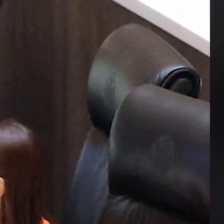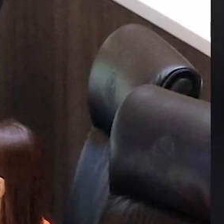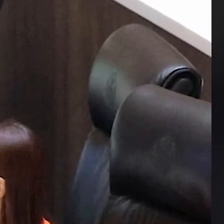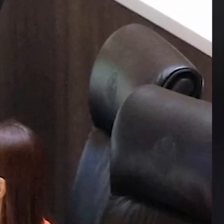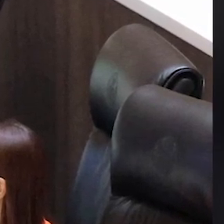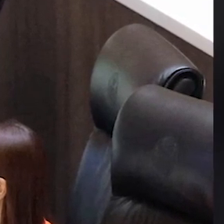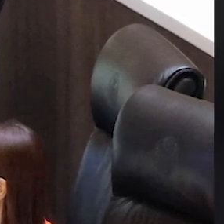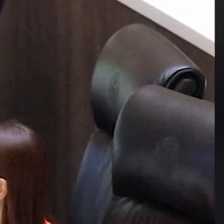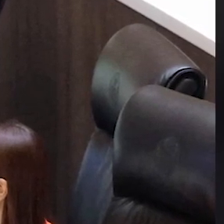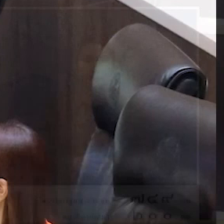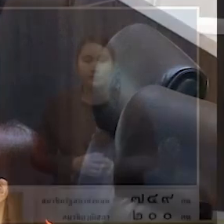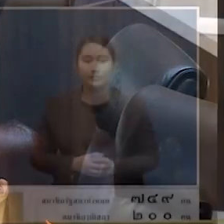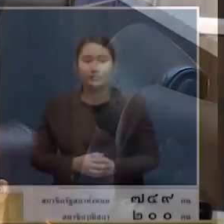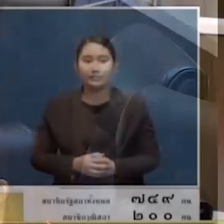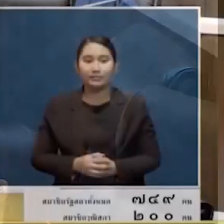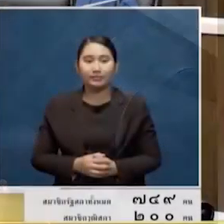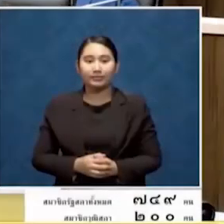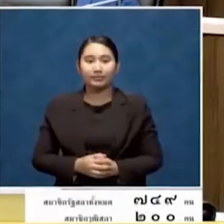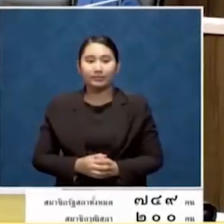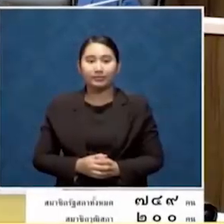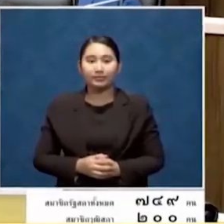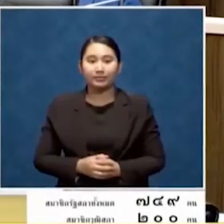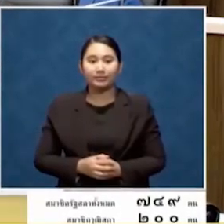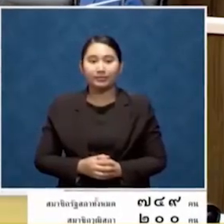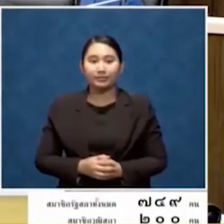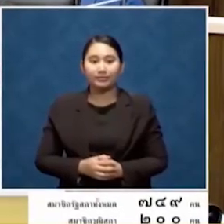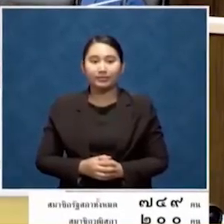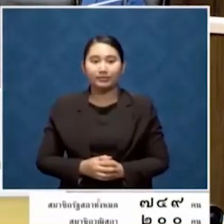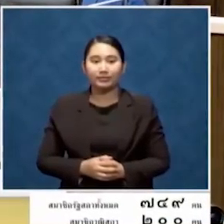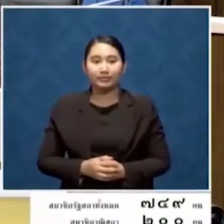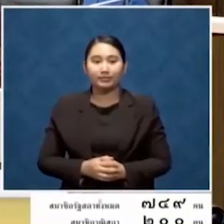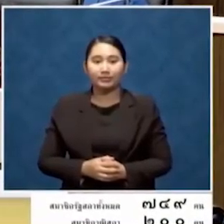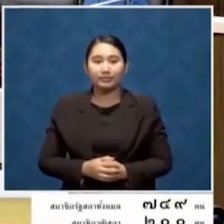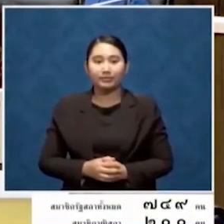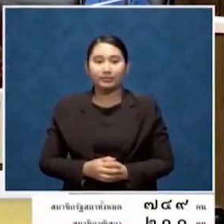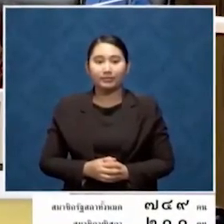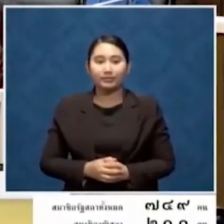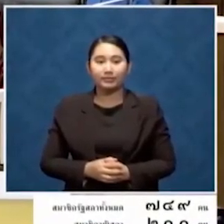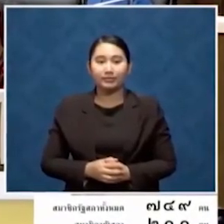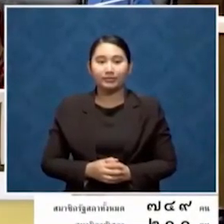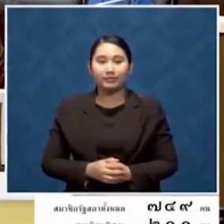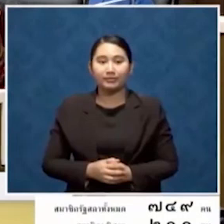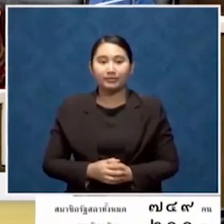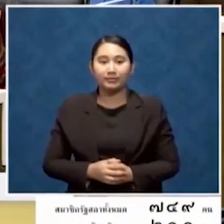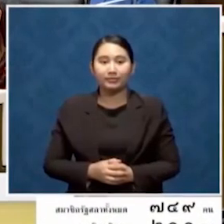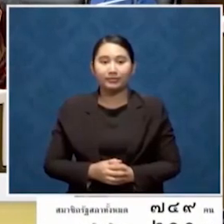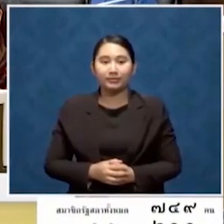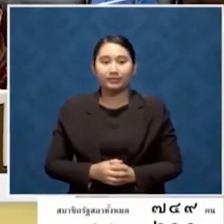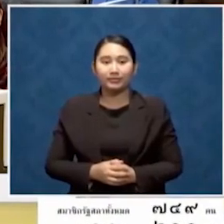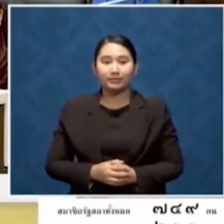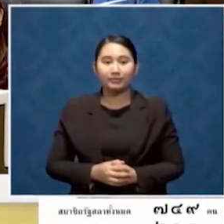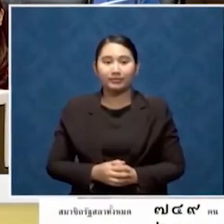มทั้งสิ้น302คนไม่พบการเสนอชื่อบุคคลอื่นแข่งขันโดยการประชุมสภามีสว.ล